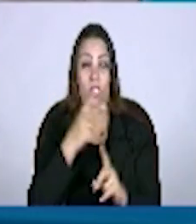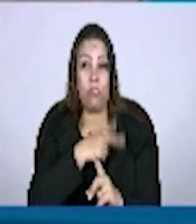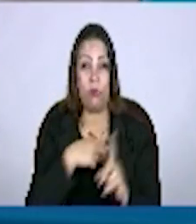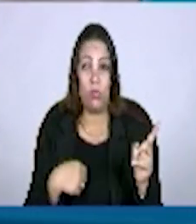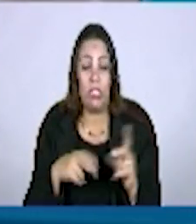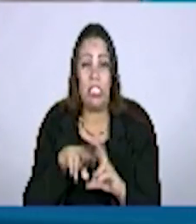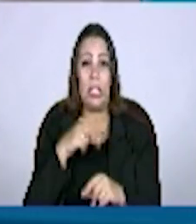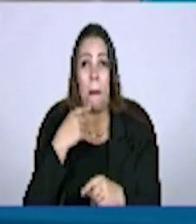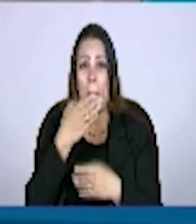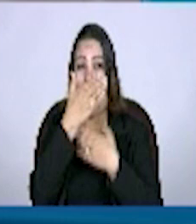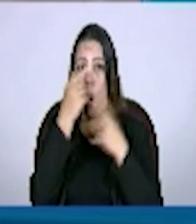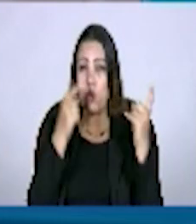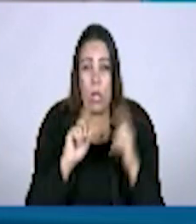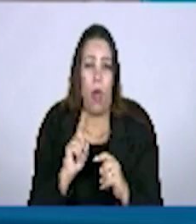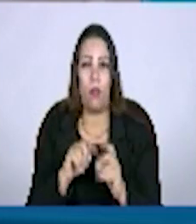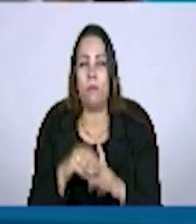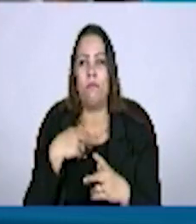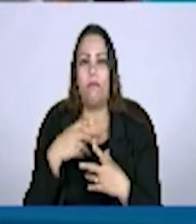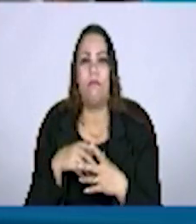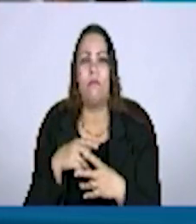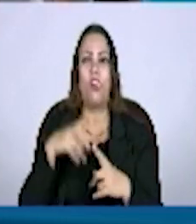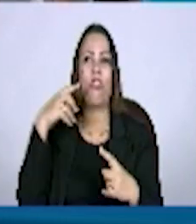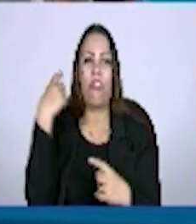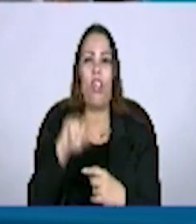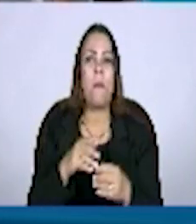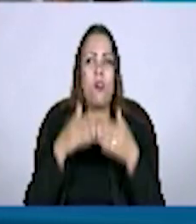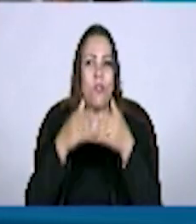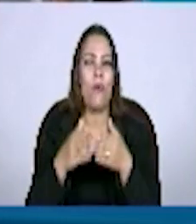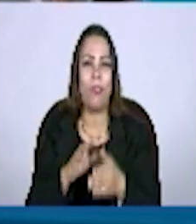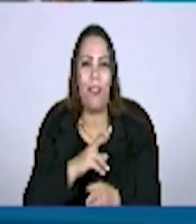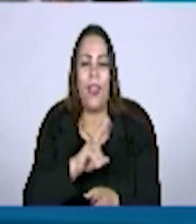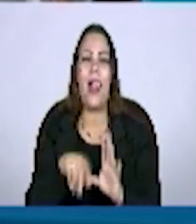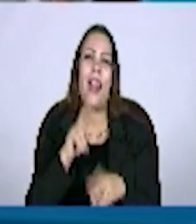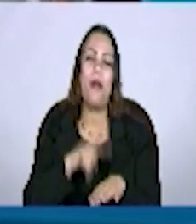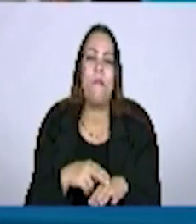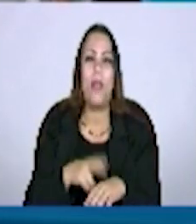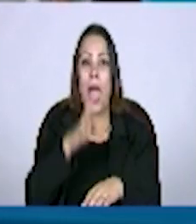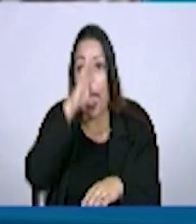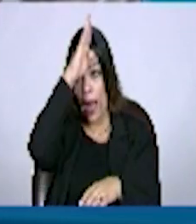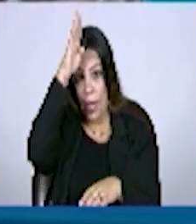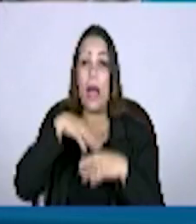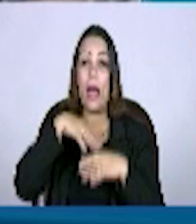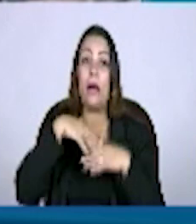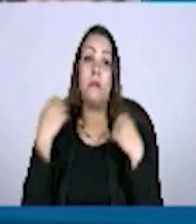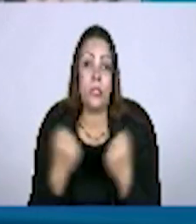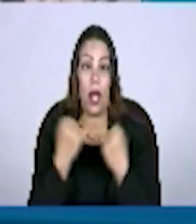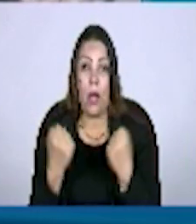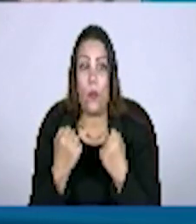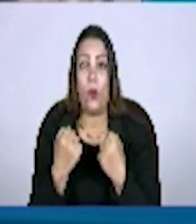زي الحوثيين اللي عماله تضرب السفن ولا المليشيات في العراق اللي هي بتحاول ان هي